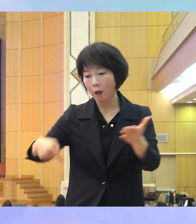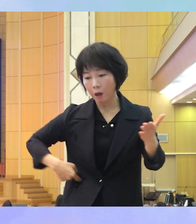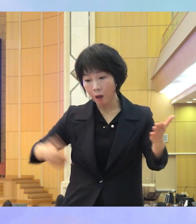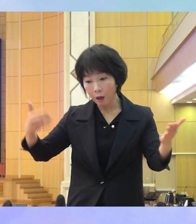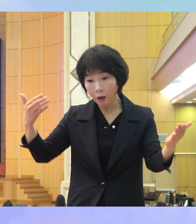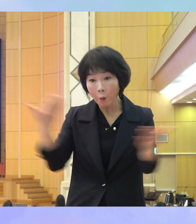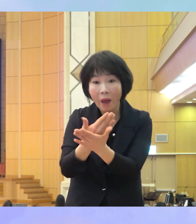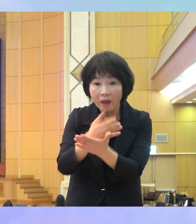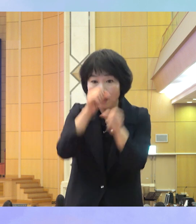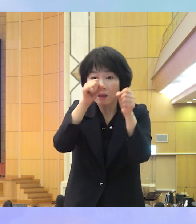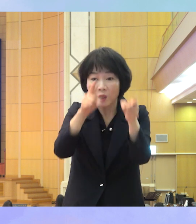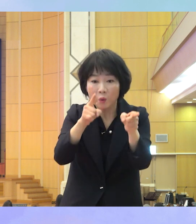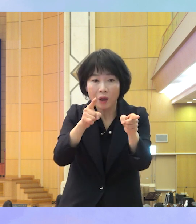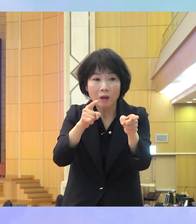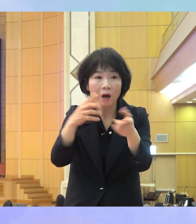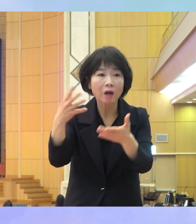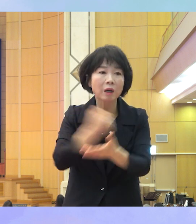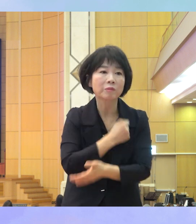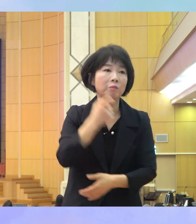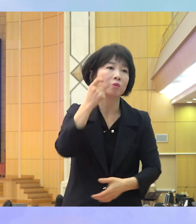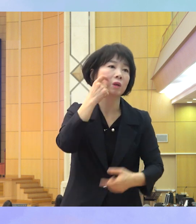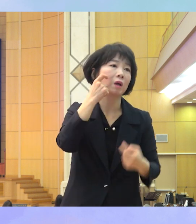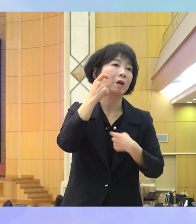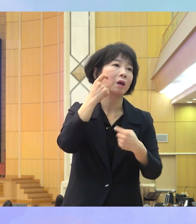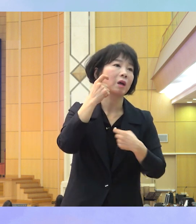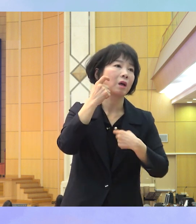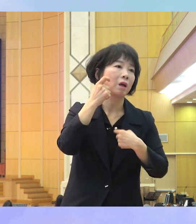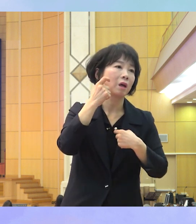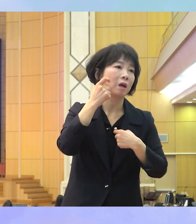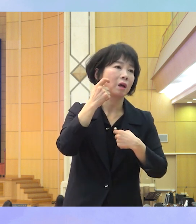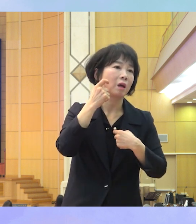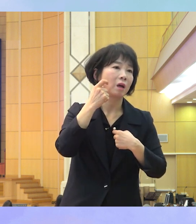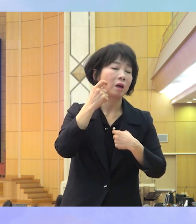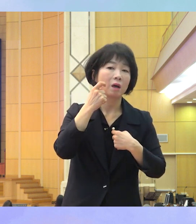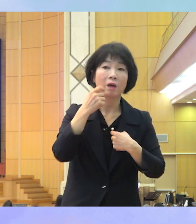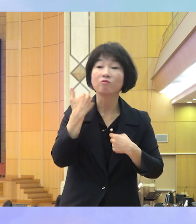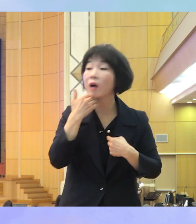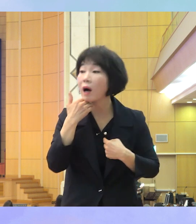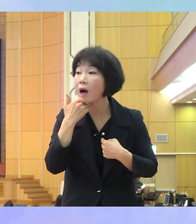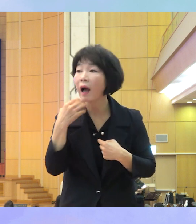얻지 못하였느니라. 이게 누굴 말하는 거예요?